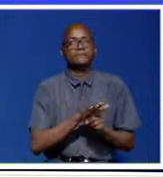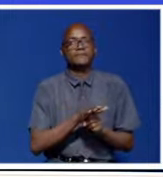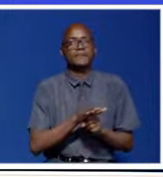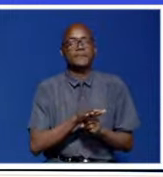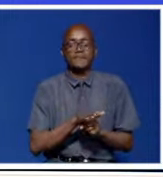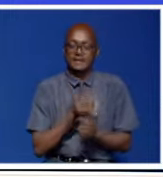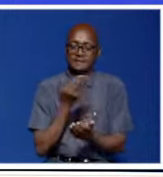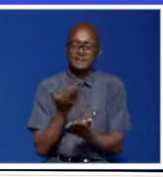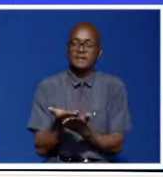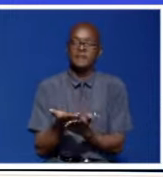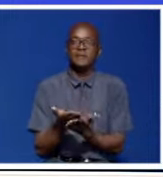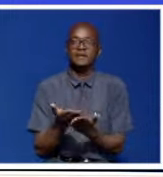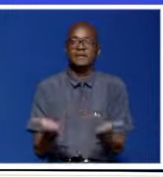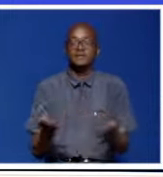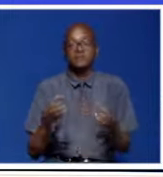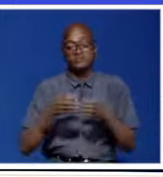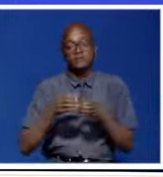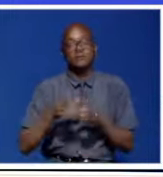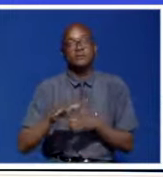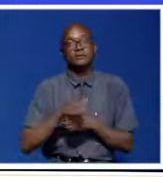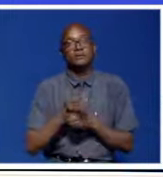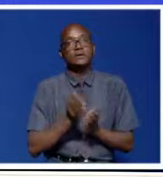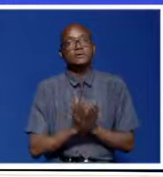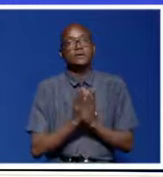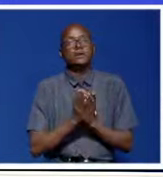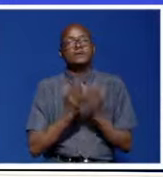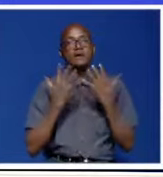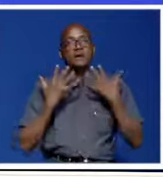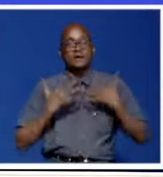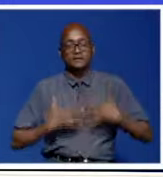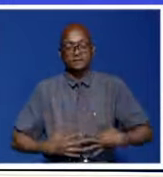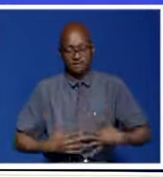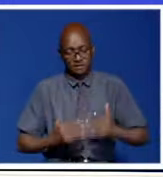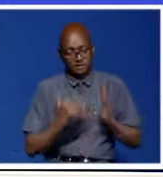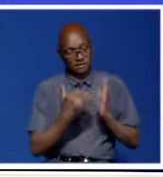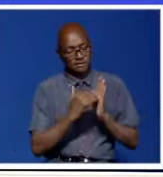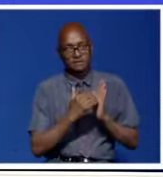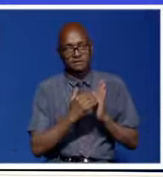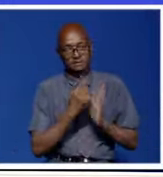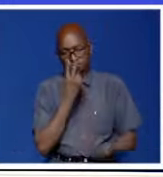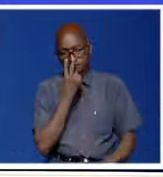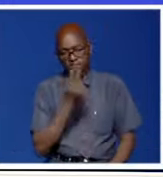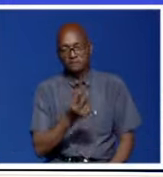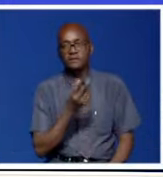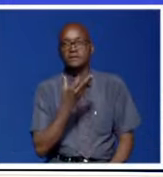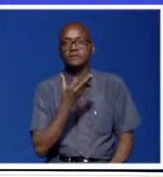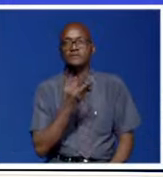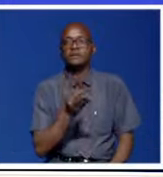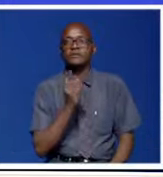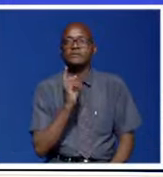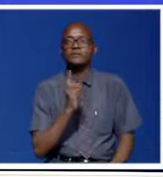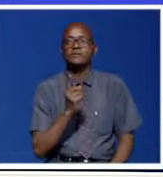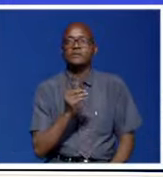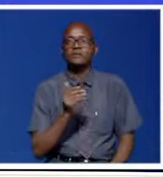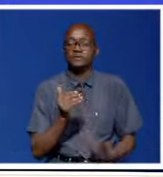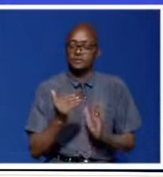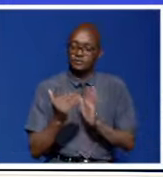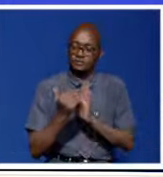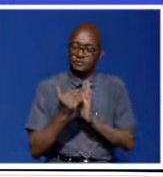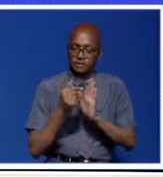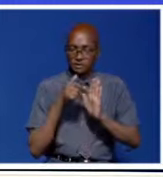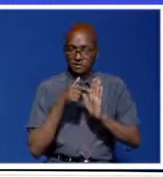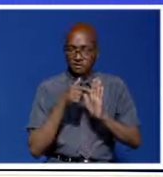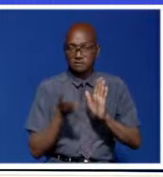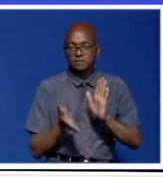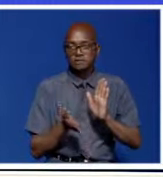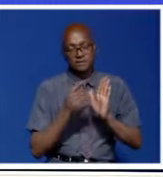Taula wamependekeza hayo kwenye mkutano wao na wadau wa afya pamoja na sheria kuangalia ni kwa namna gani kutakuwa na sheria itakayosaidia